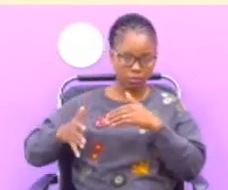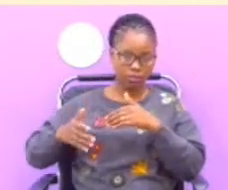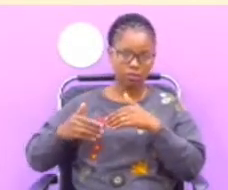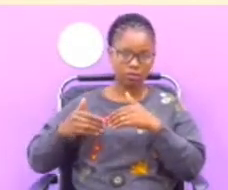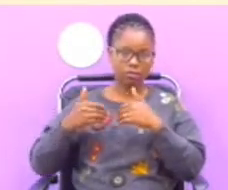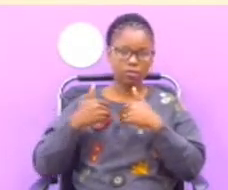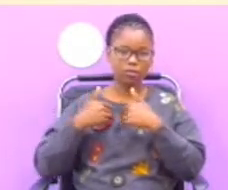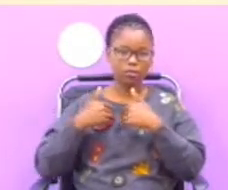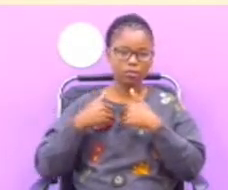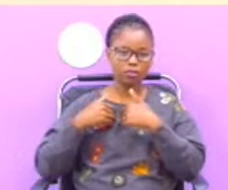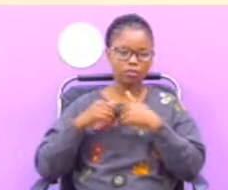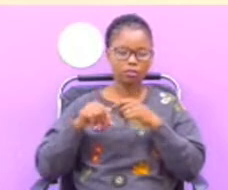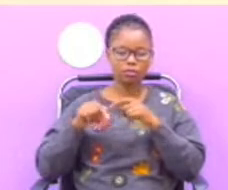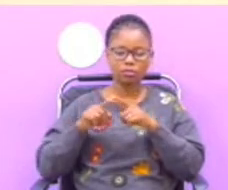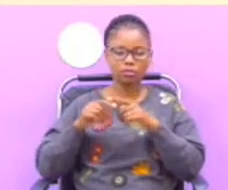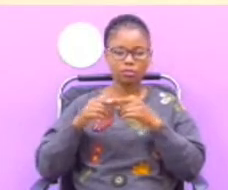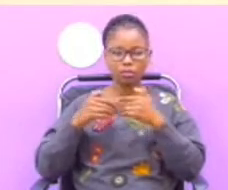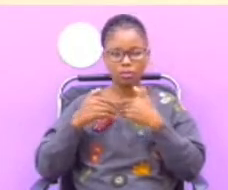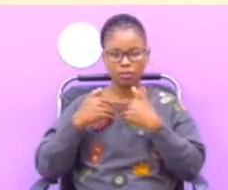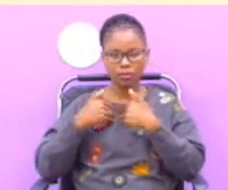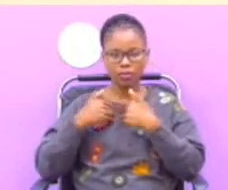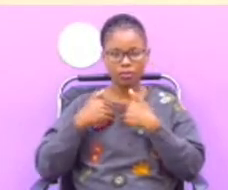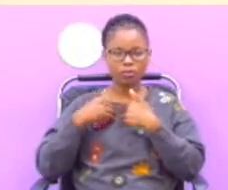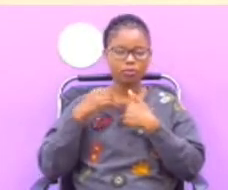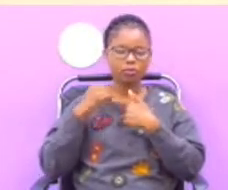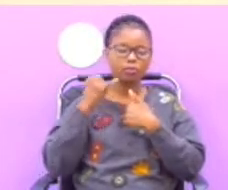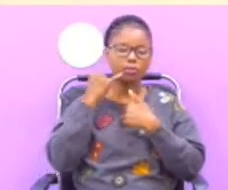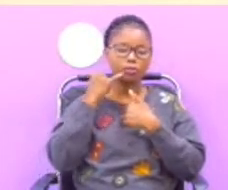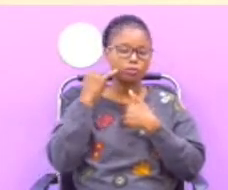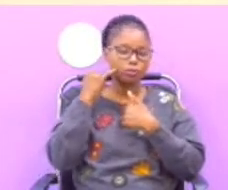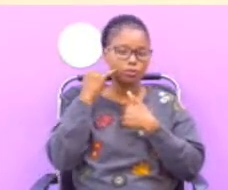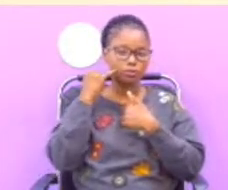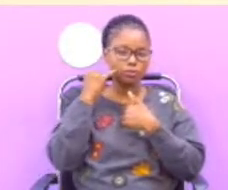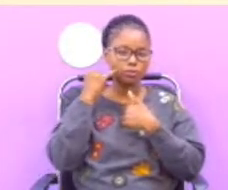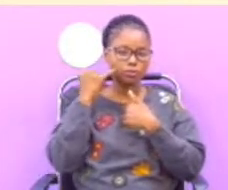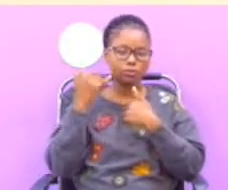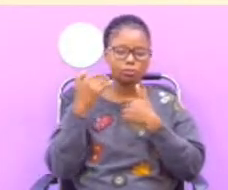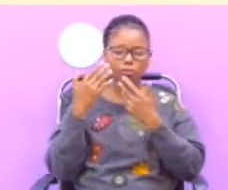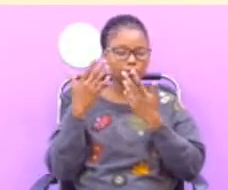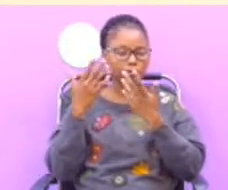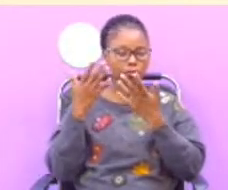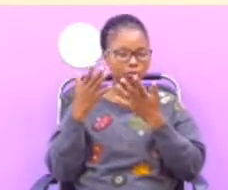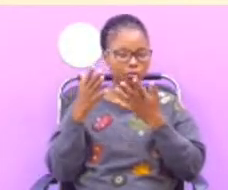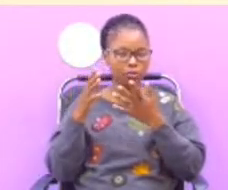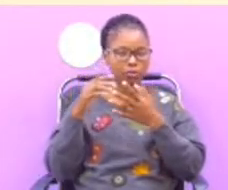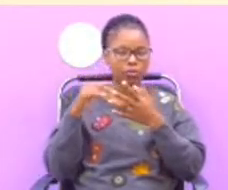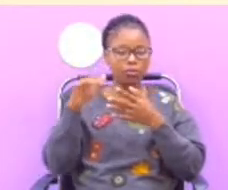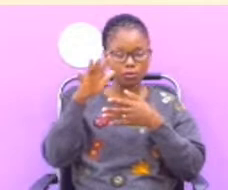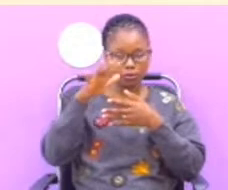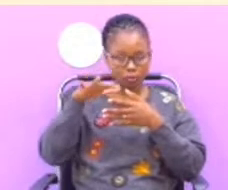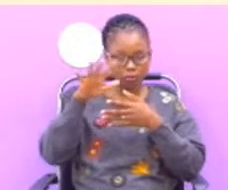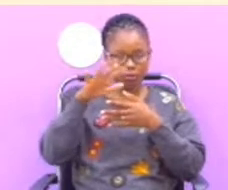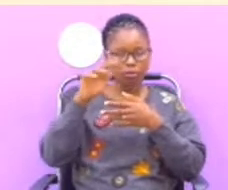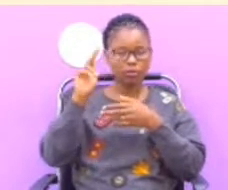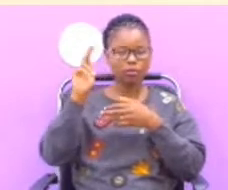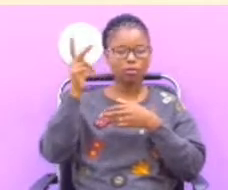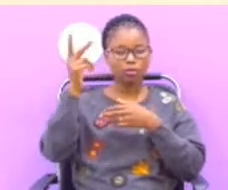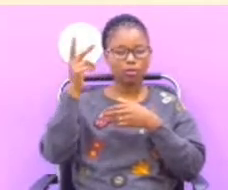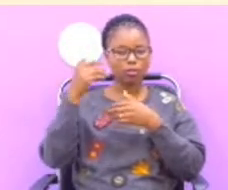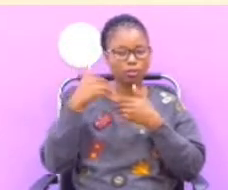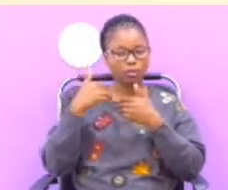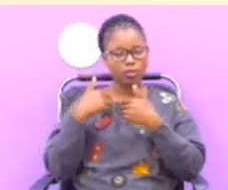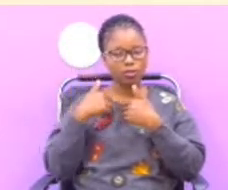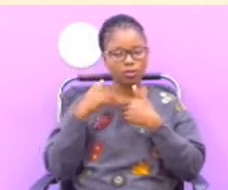ria Naikuru ndigwiciria kana ni kuri Shark kana Whale ndari uhoro wa maria maria njũĩ bũrũri-ini witũ wa Kenya ndiũĩ kana ni kuri